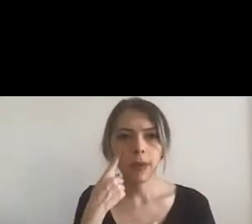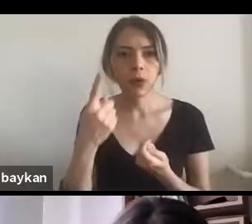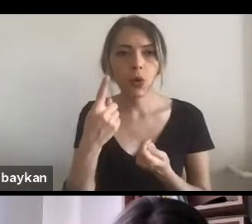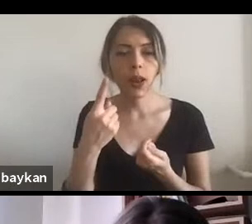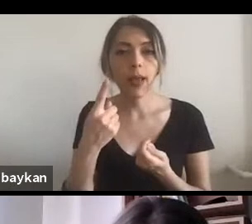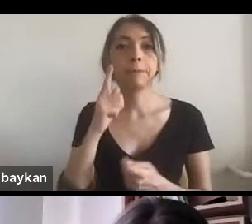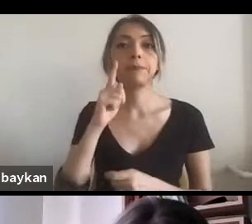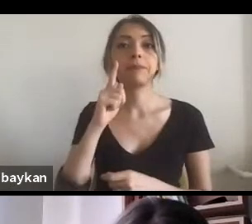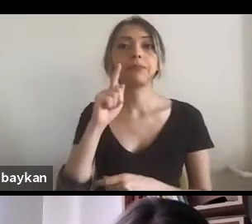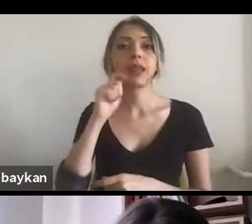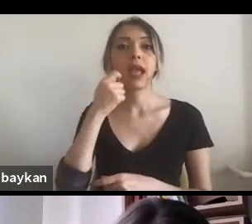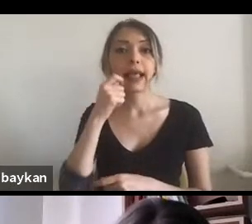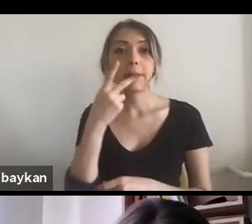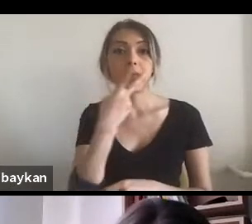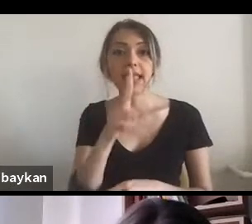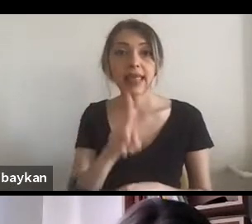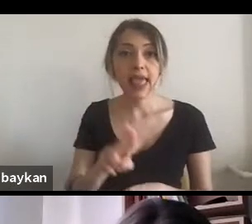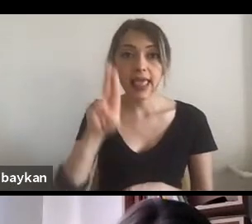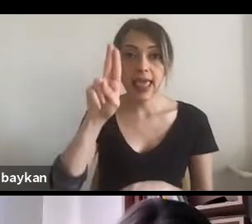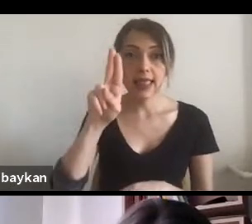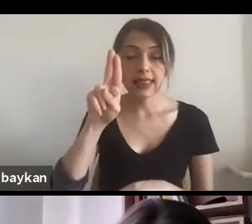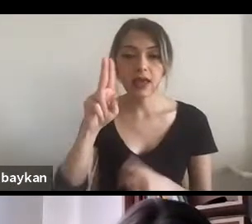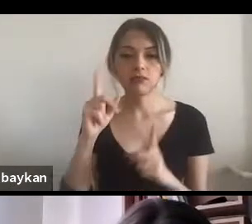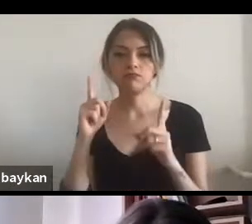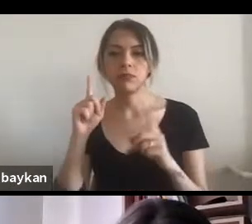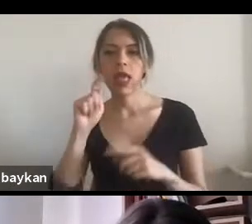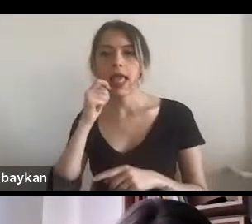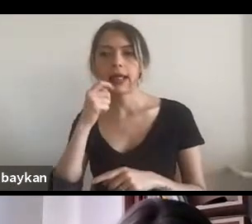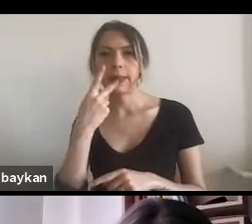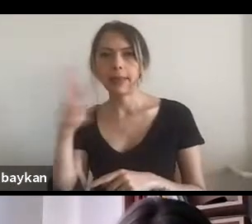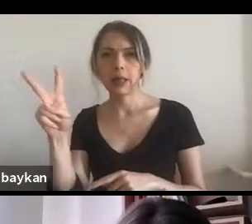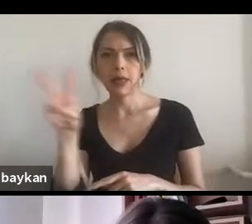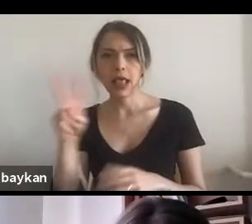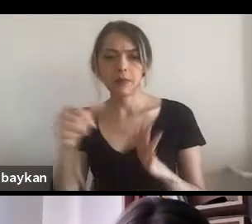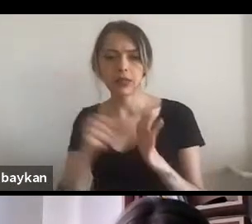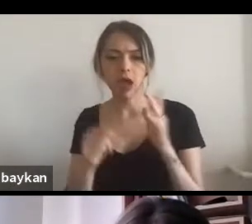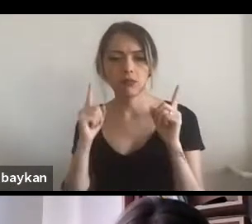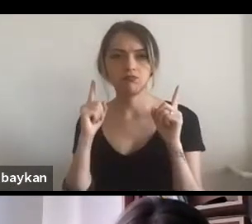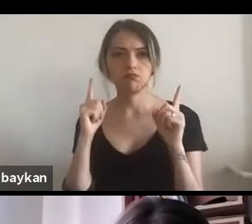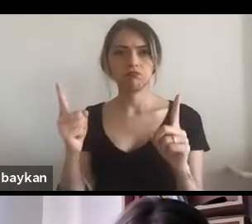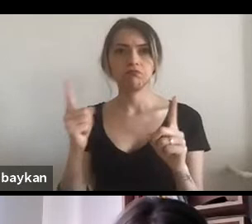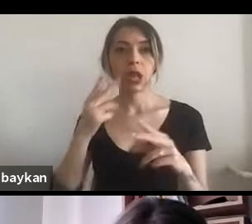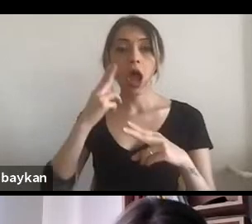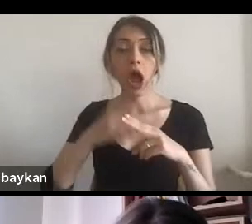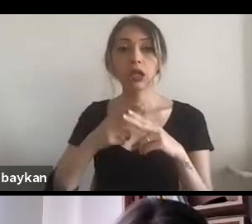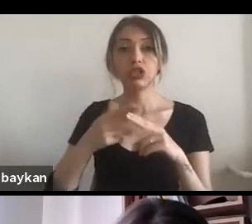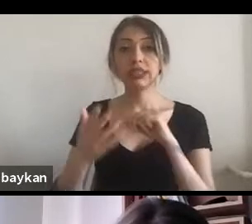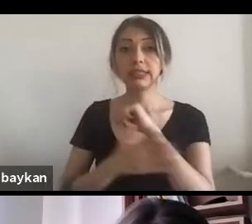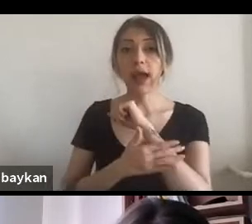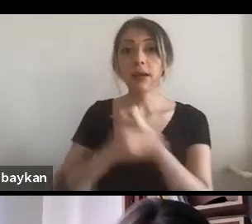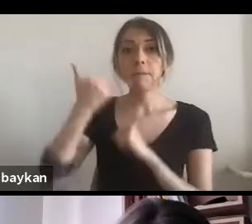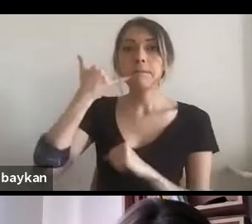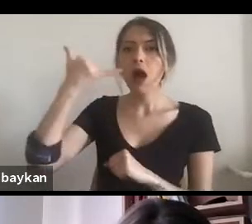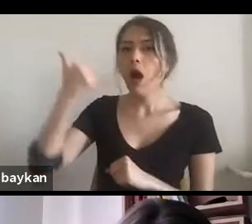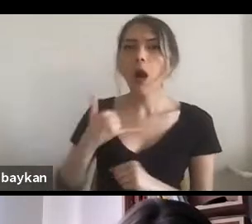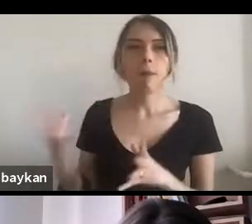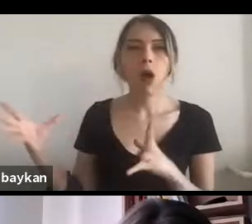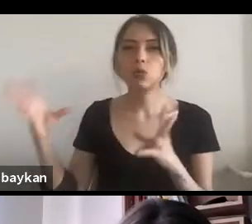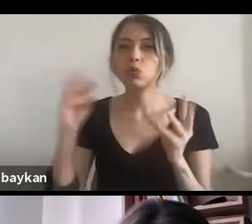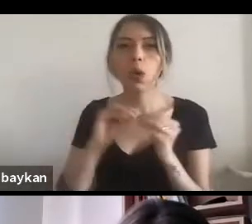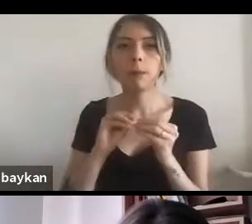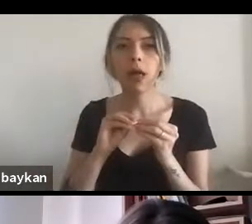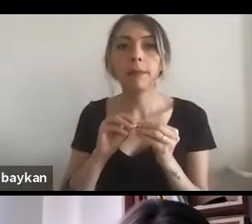Ekim 2007'den Ekim 2020 sonuna kadar acil yardım hattına gelen toplam arama